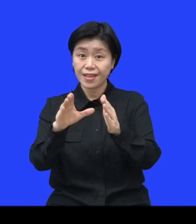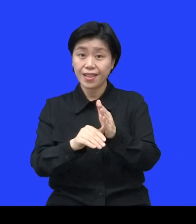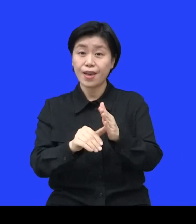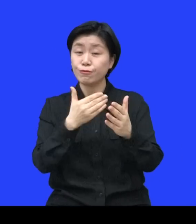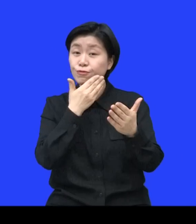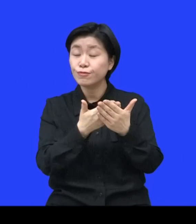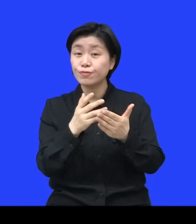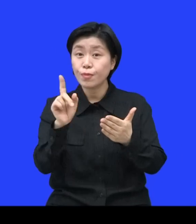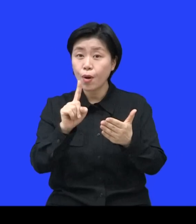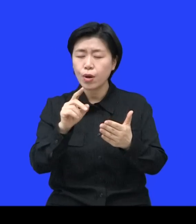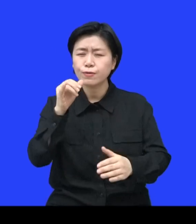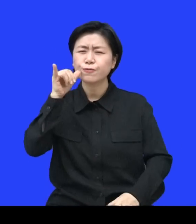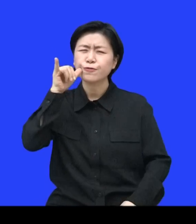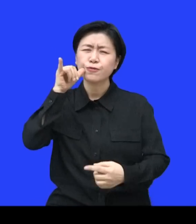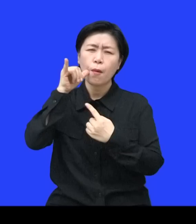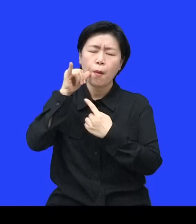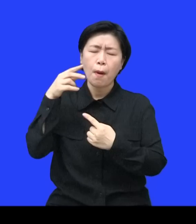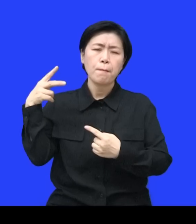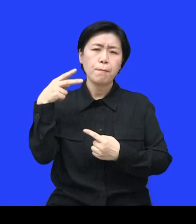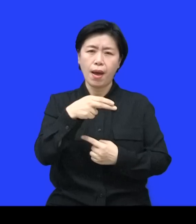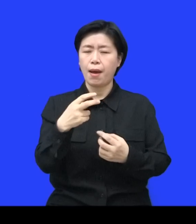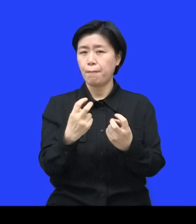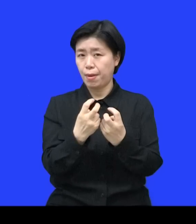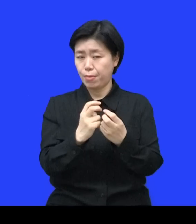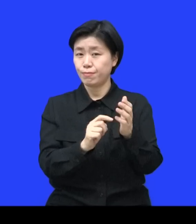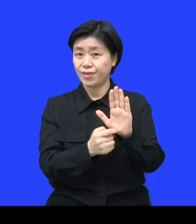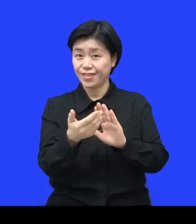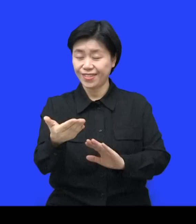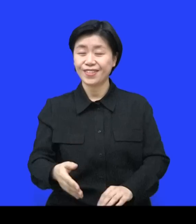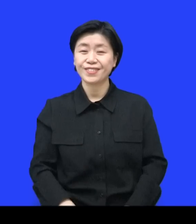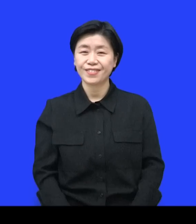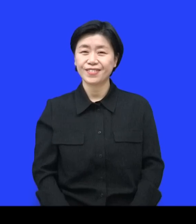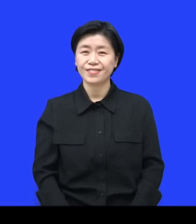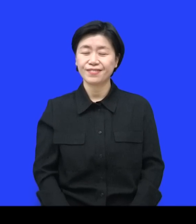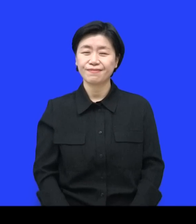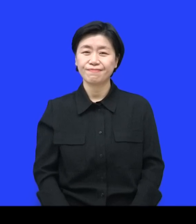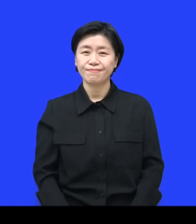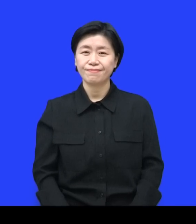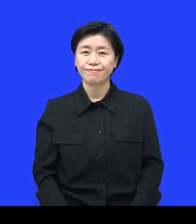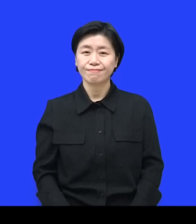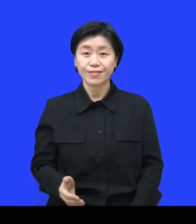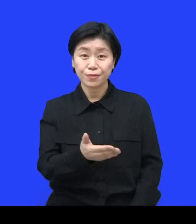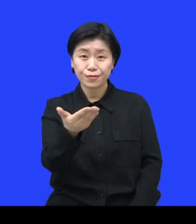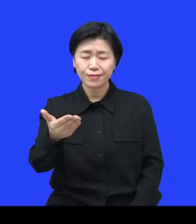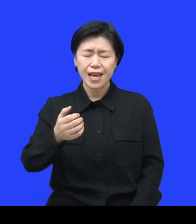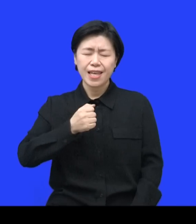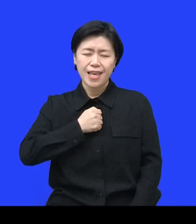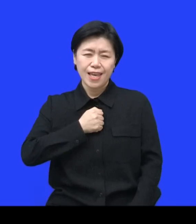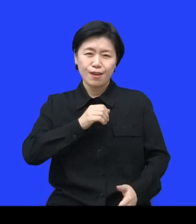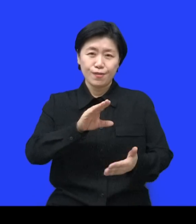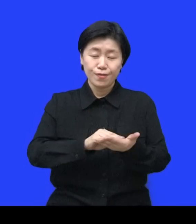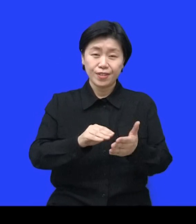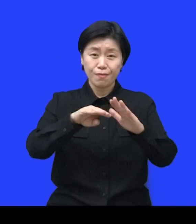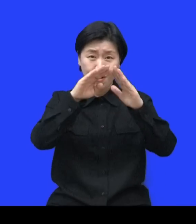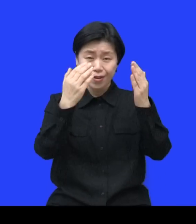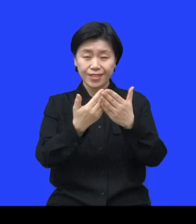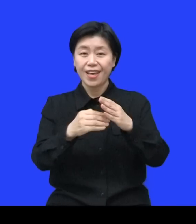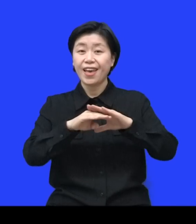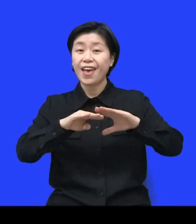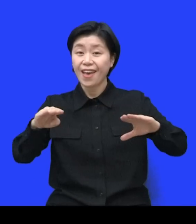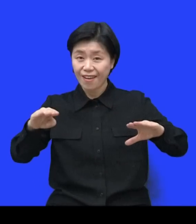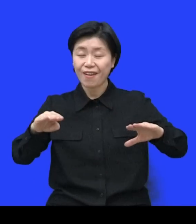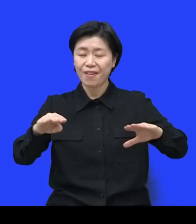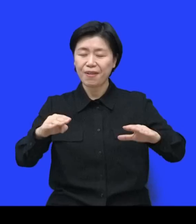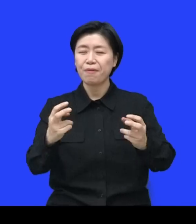일하시게 만드는 그런 비밀이 숨어 있다고 합니다. 오늘 관전 포인트를 잘 보시면 여러분의 답답한 문제에서 벗어날